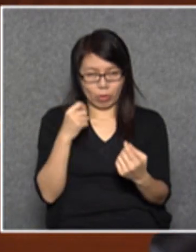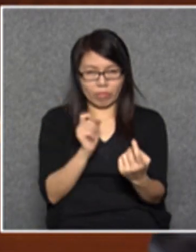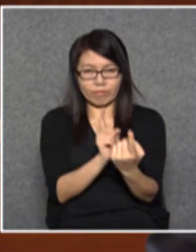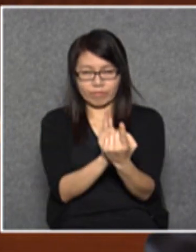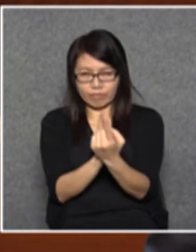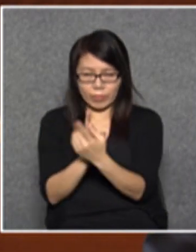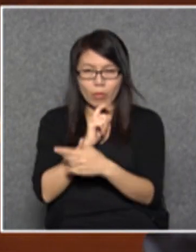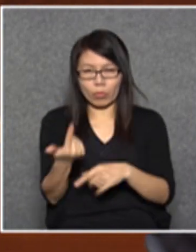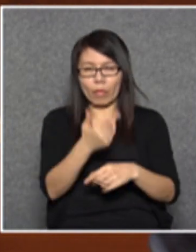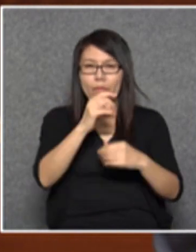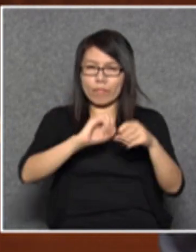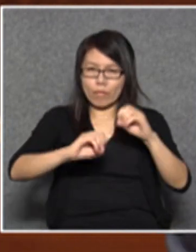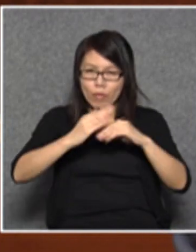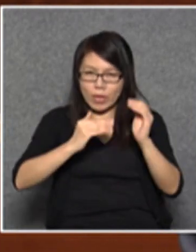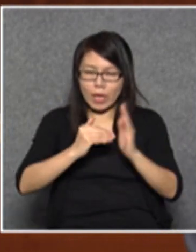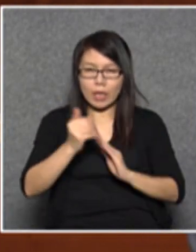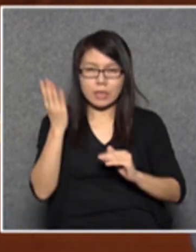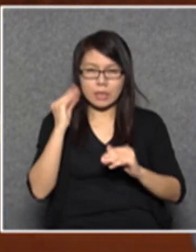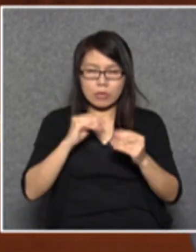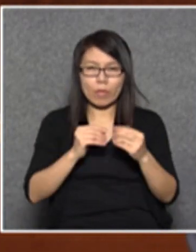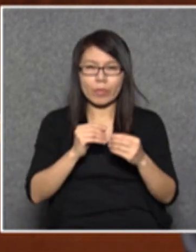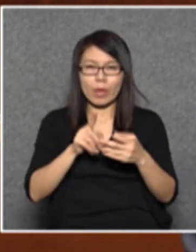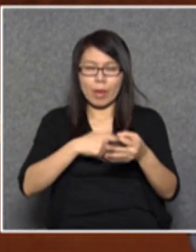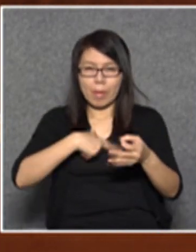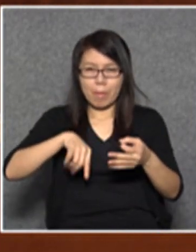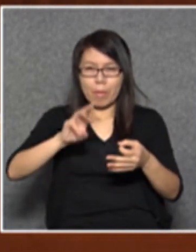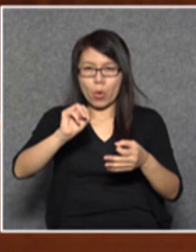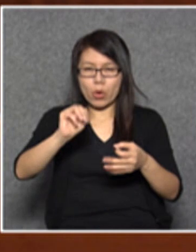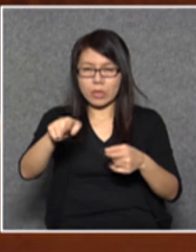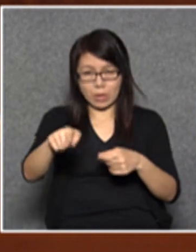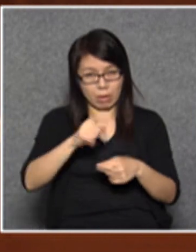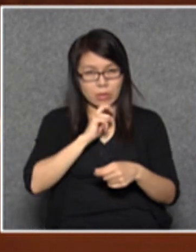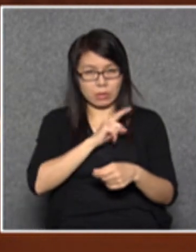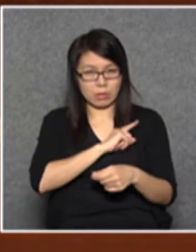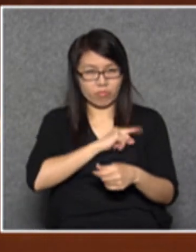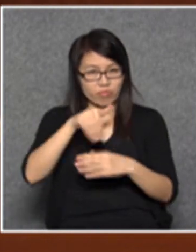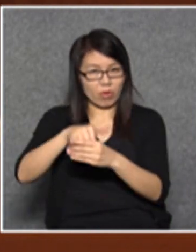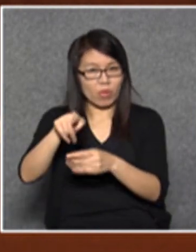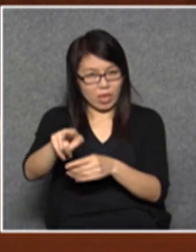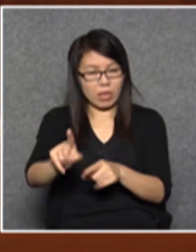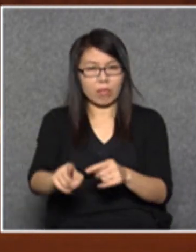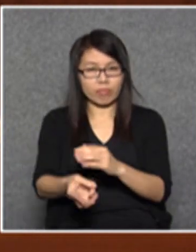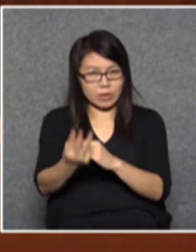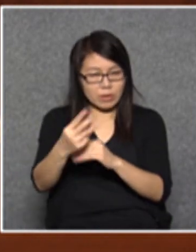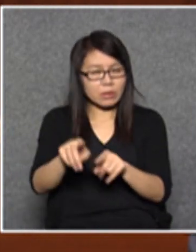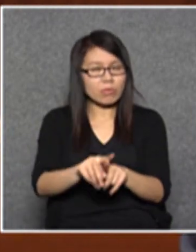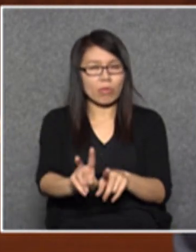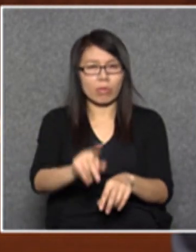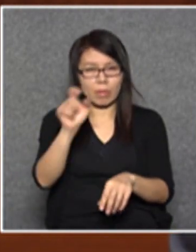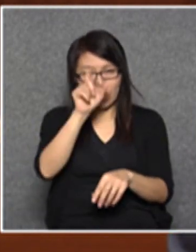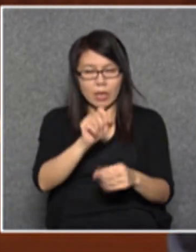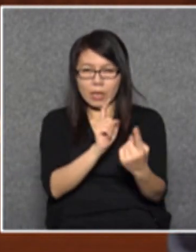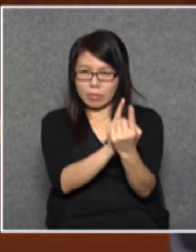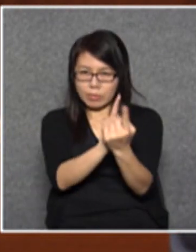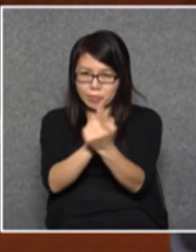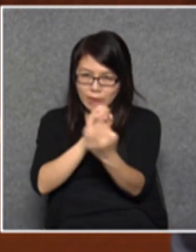包括資訊科技界的莫乃光議員的選民呢就這個問題溝通，大家呢